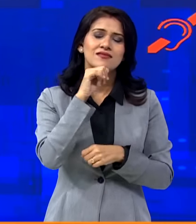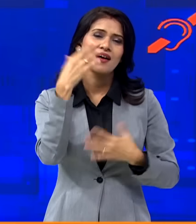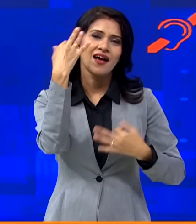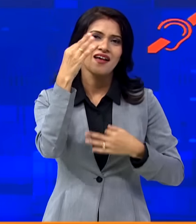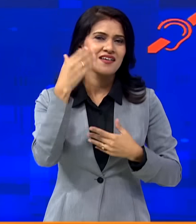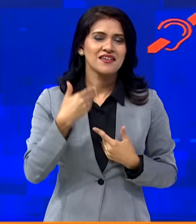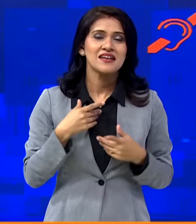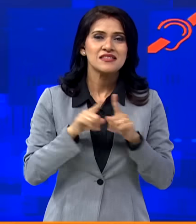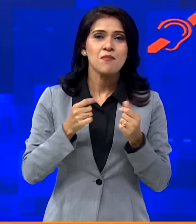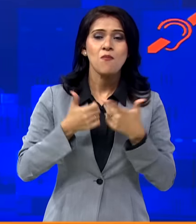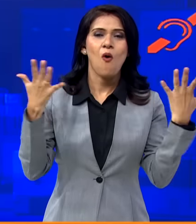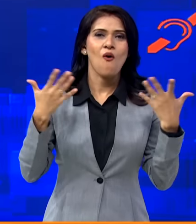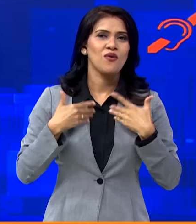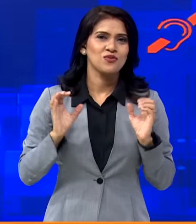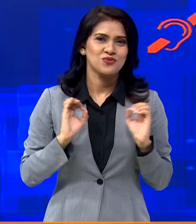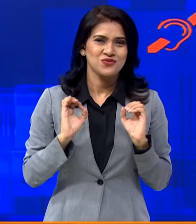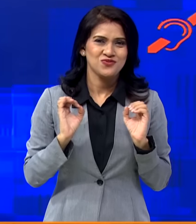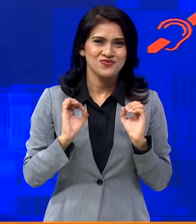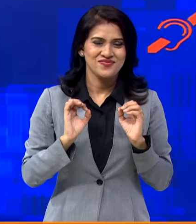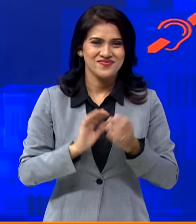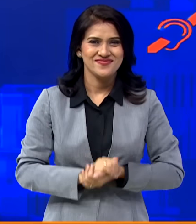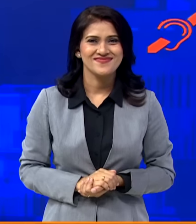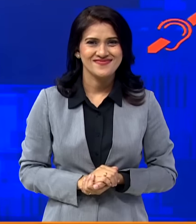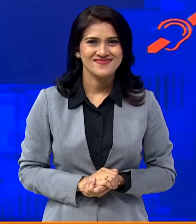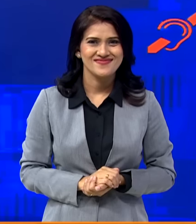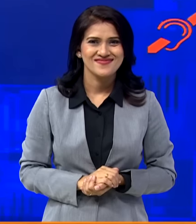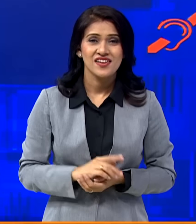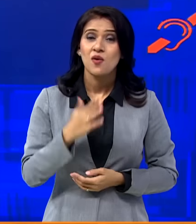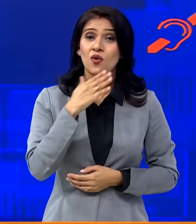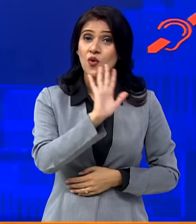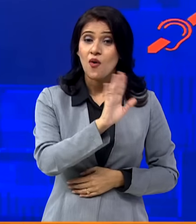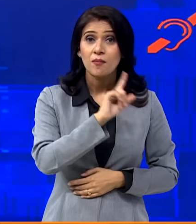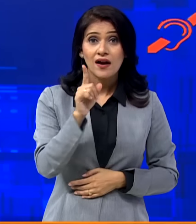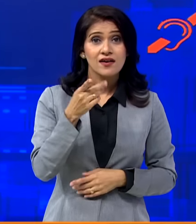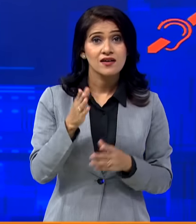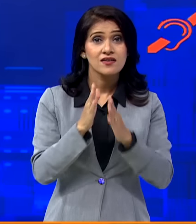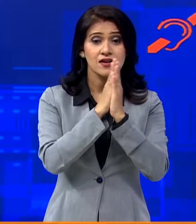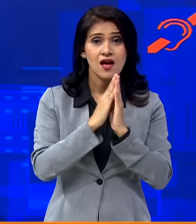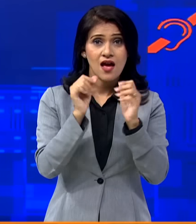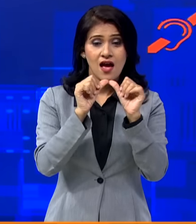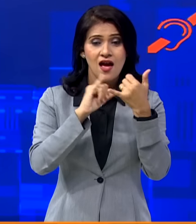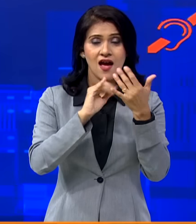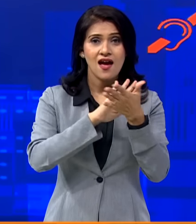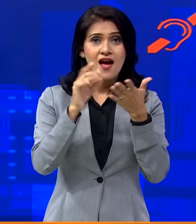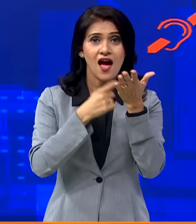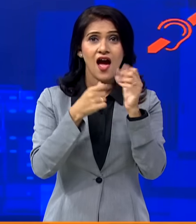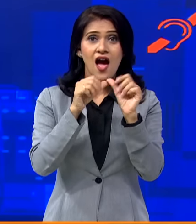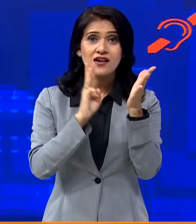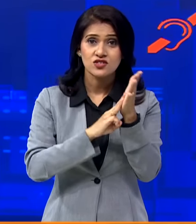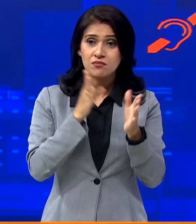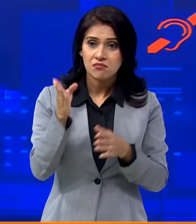सके विवाह में जाक ना नाचे लेकिन आपका आश्रम भी कोई फिल्म स्टूडियो से कम नहीं है सारे फिल्म स्टार आते हैं वहा पर सबके नाच